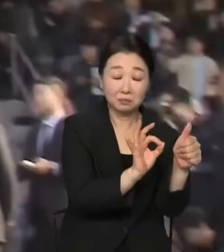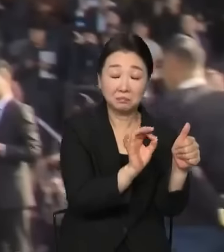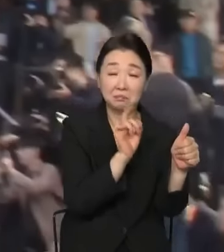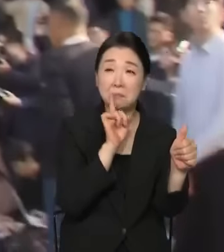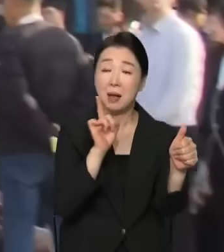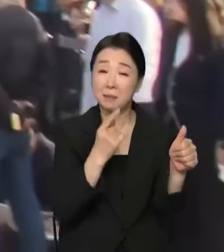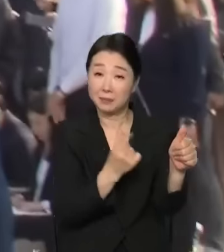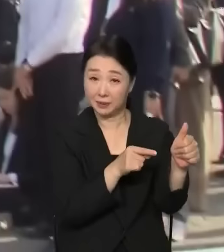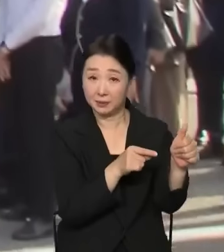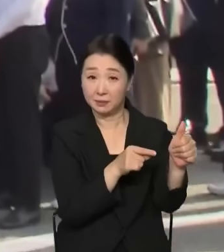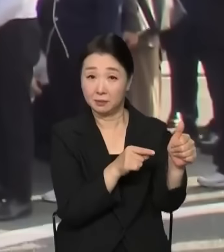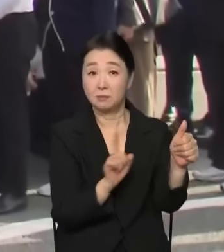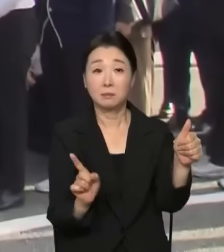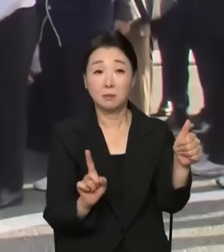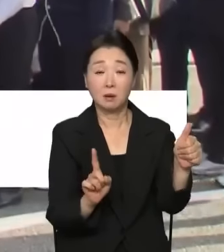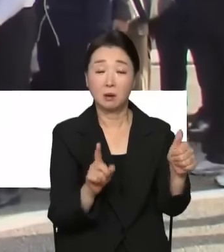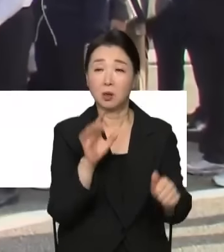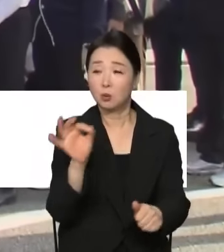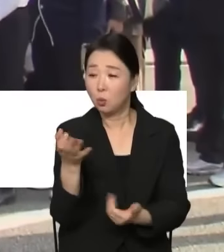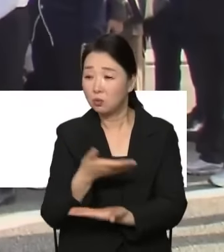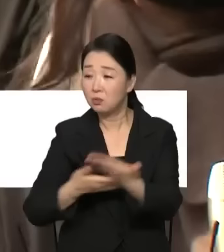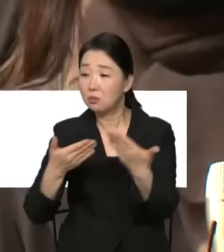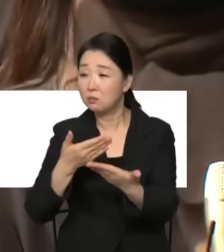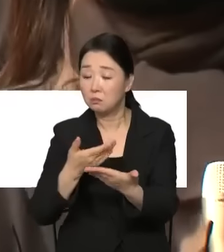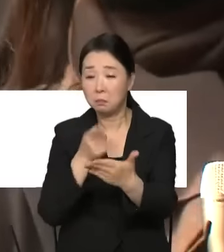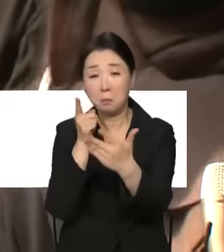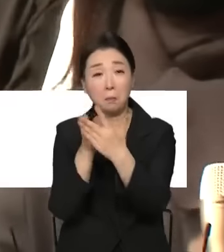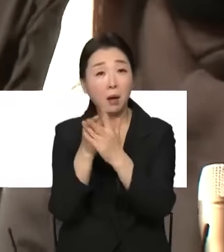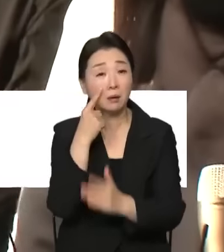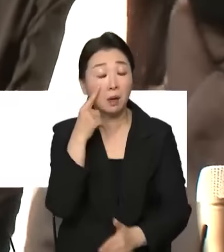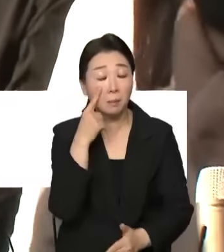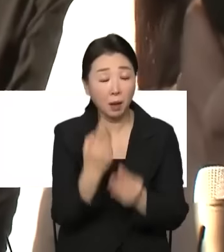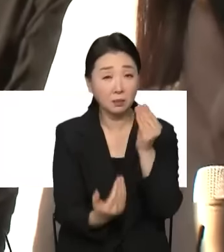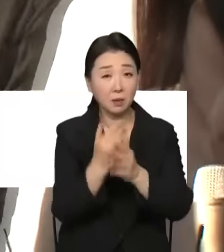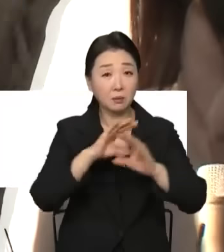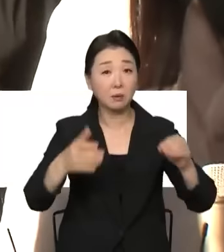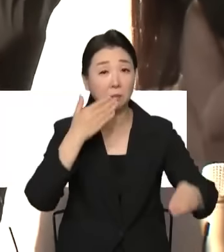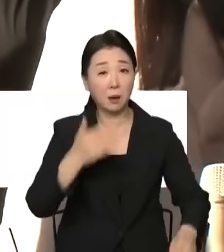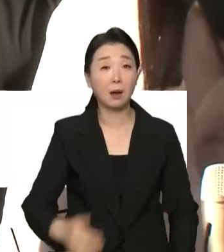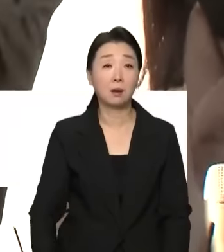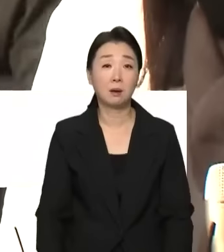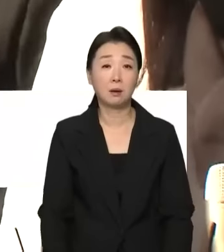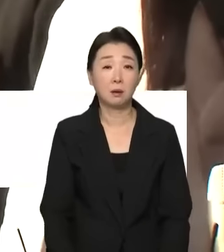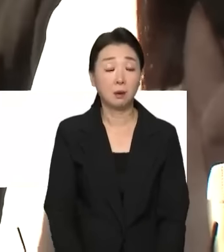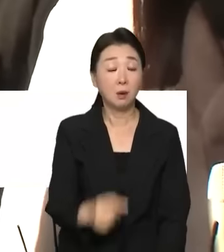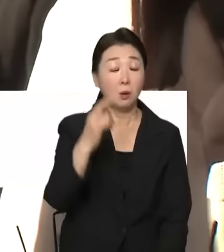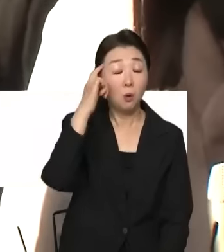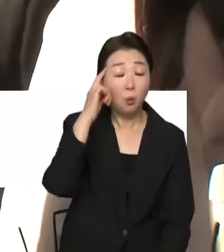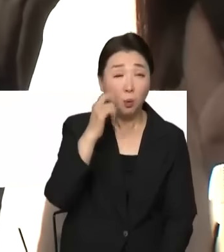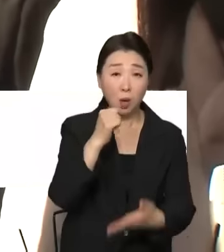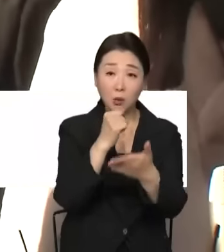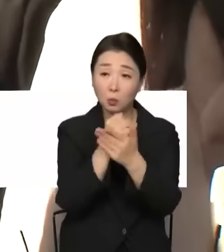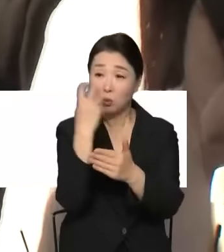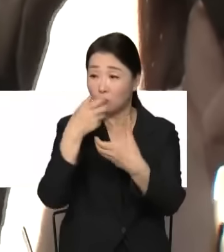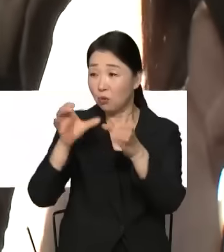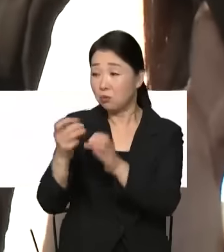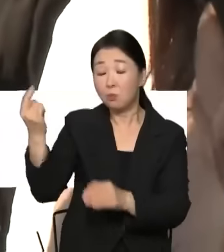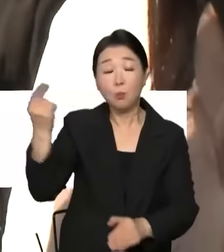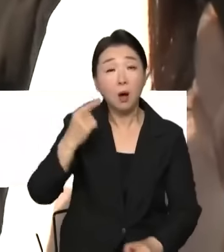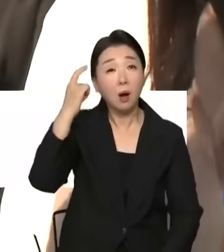하고 있습니다. 돈의 흐름을 파악하면 이 사건은 금방 해결이 됩니다. 그러면 왜 계좌 추적팀이 따로